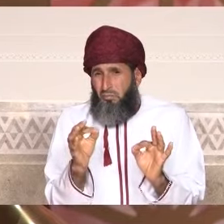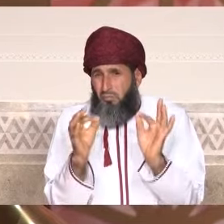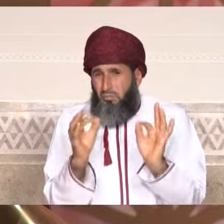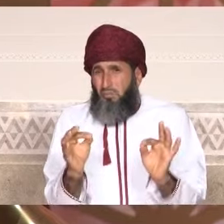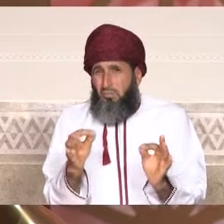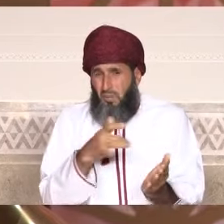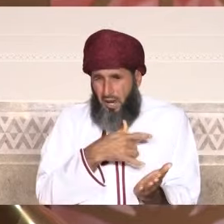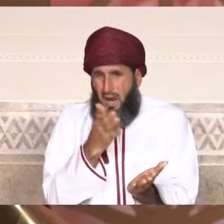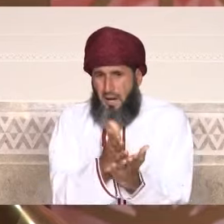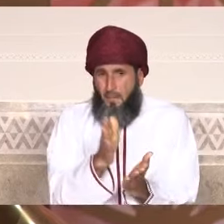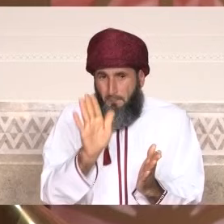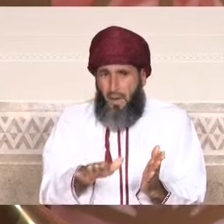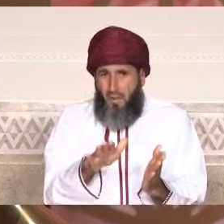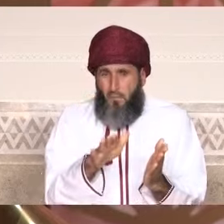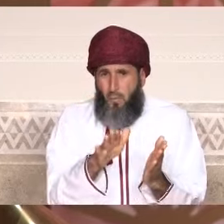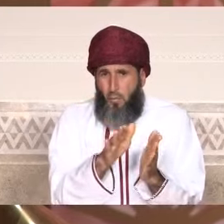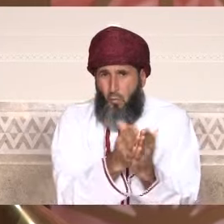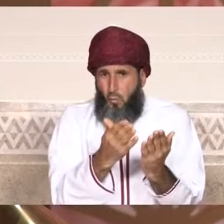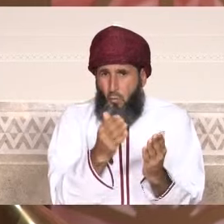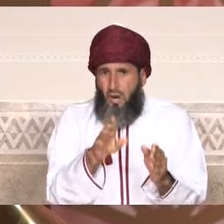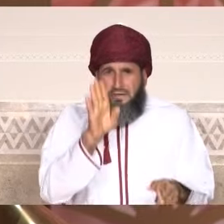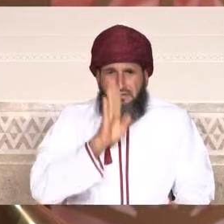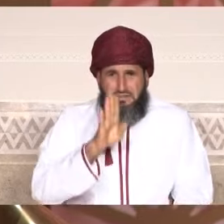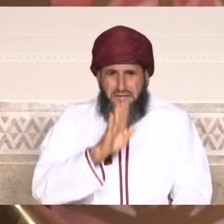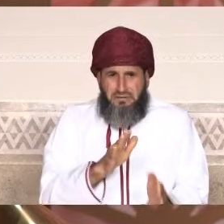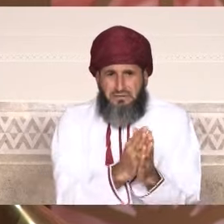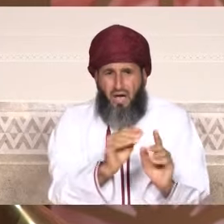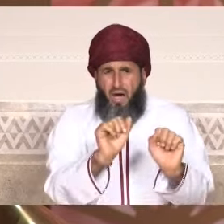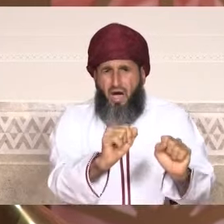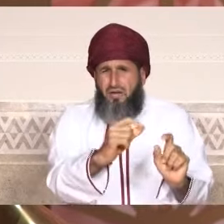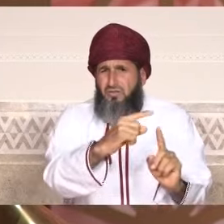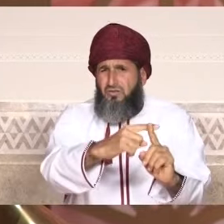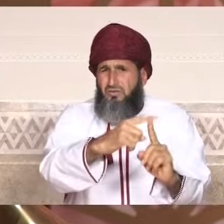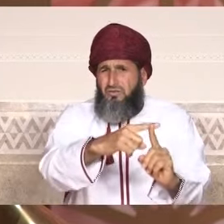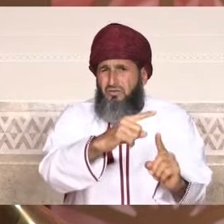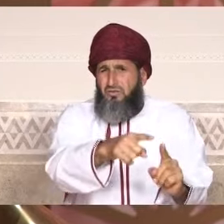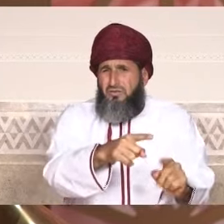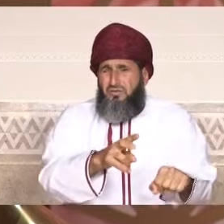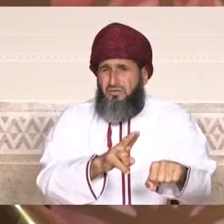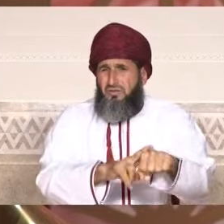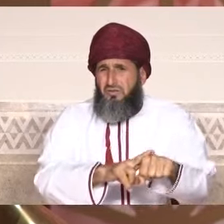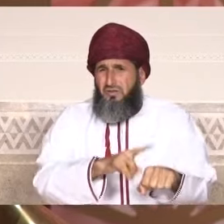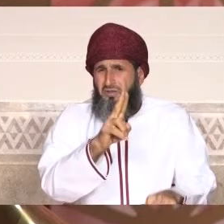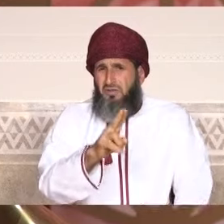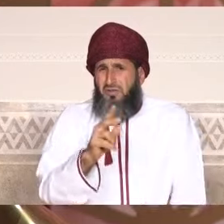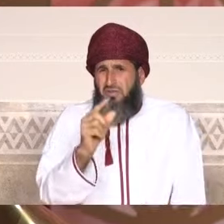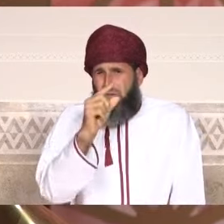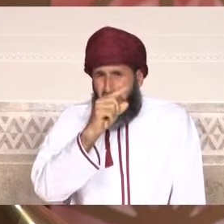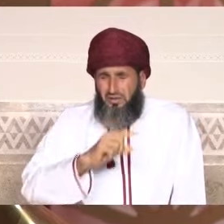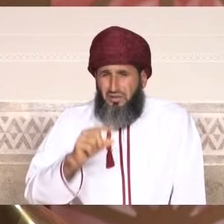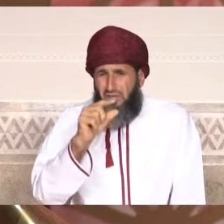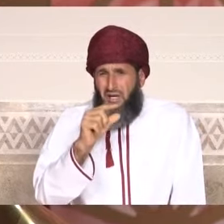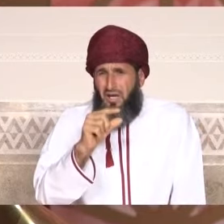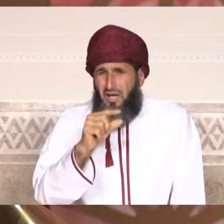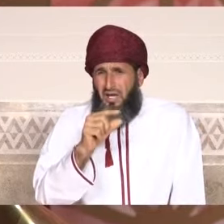هل هي ممن يؤمن بالكتاب ويأتي تعاليم كتابها، تمارس شيئا من شعائر دينها، وتحافظ